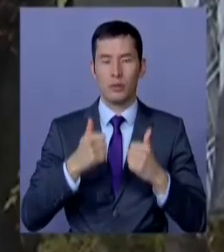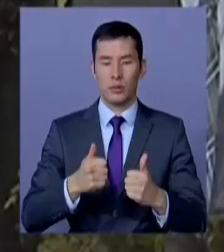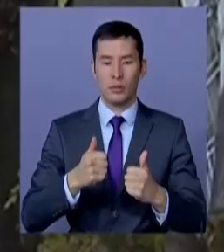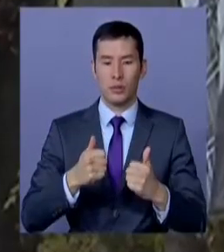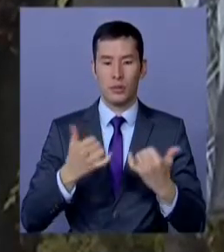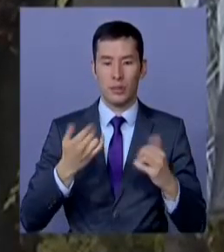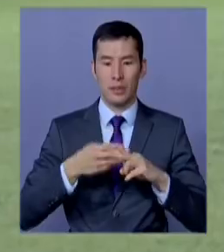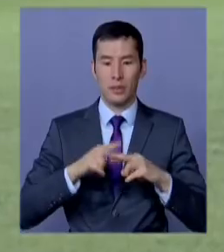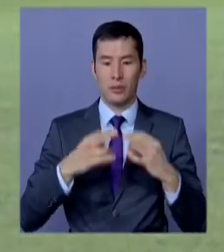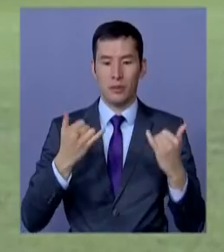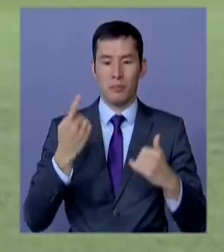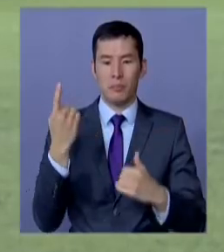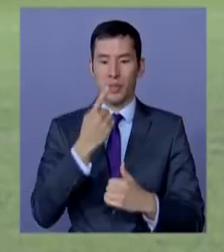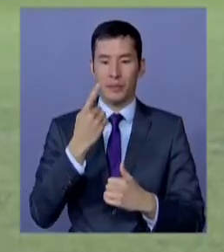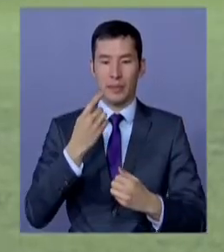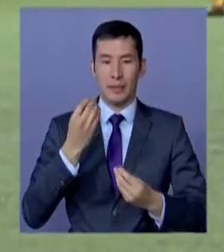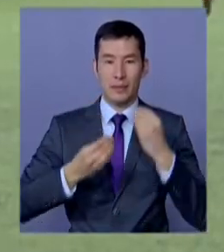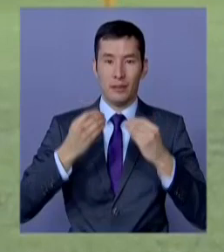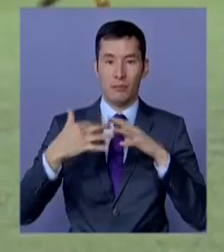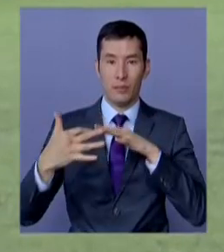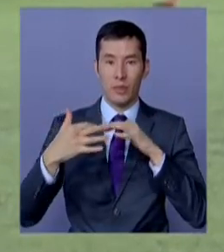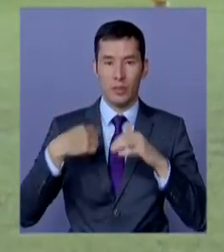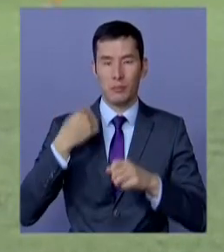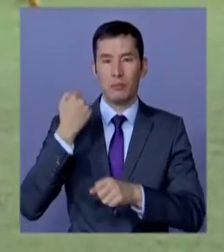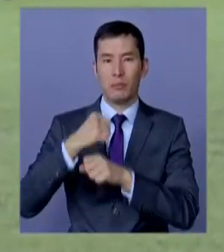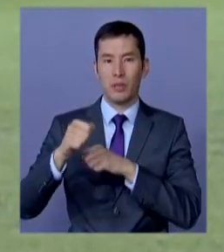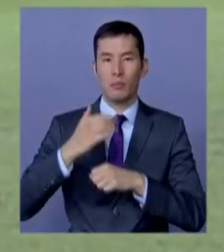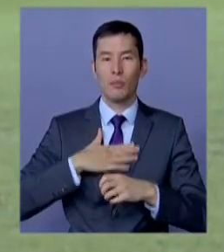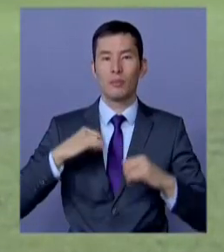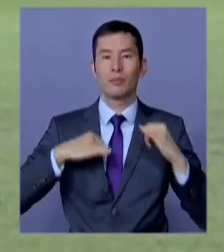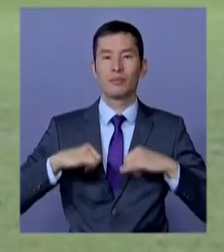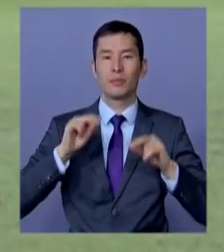бірінші ойынымызда ірі жеңіске жеттік. Сол үшін біздің тренеріміз көп-көп рахмет.